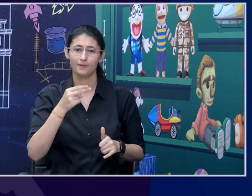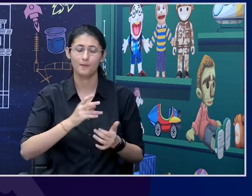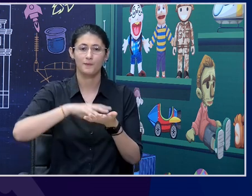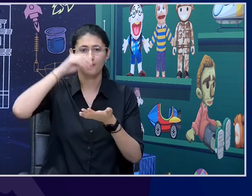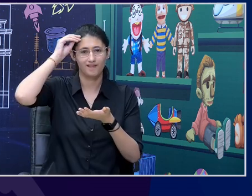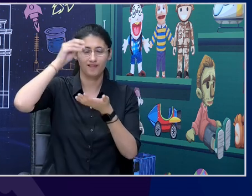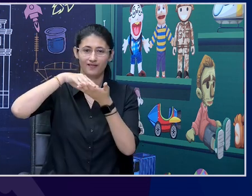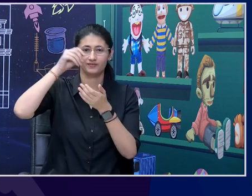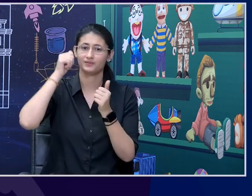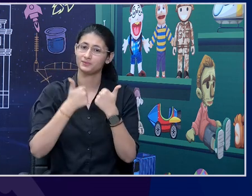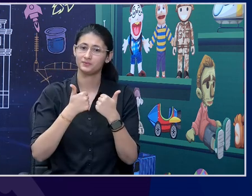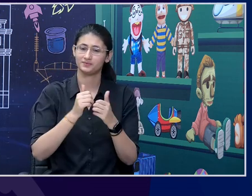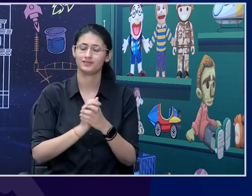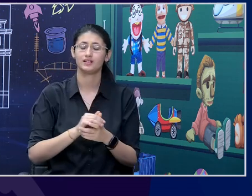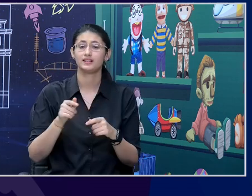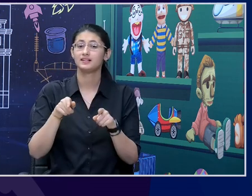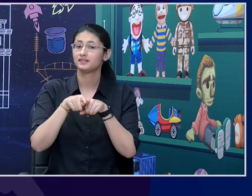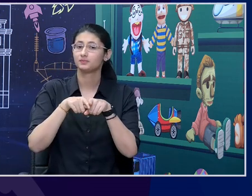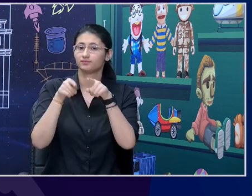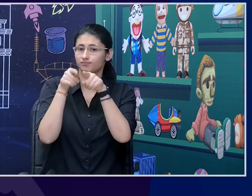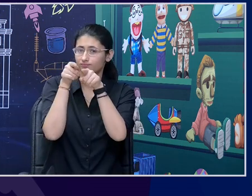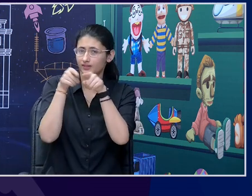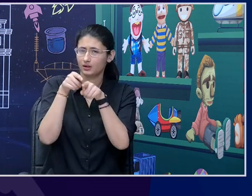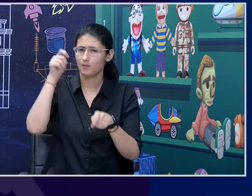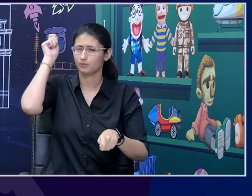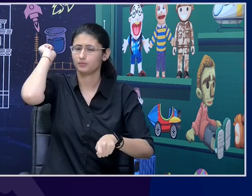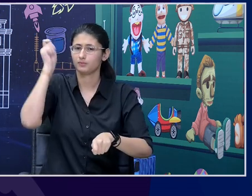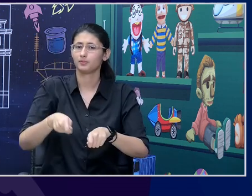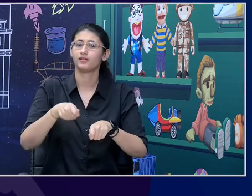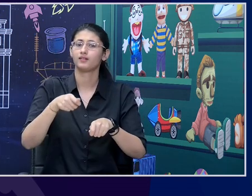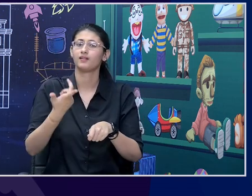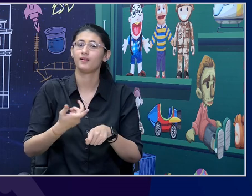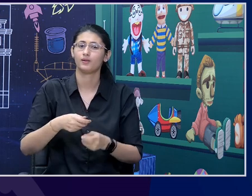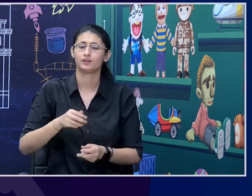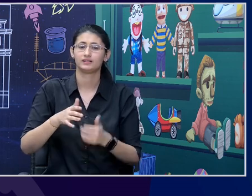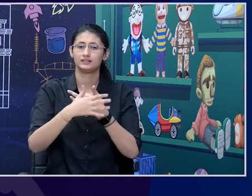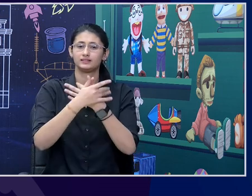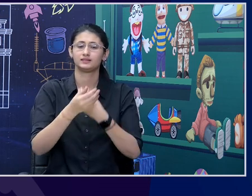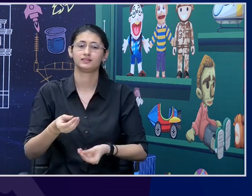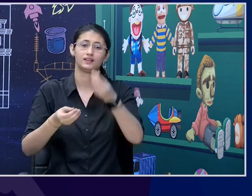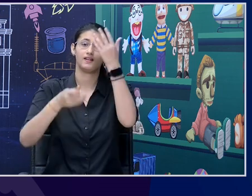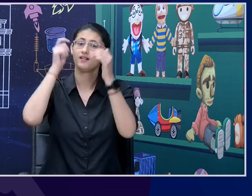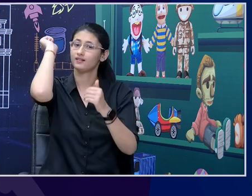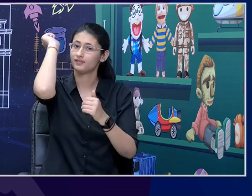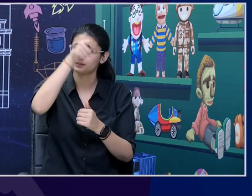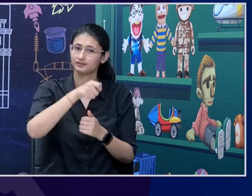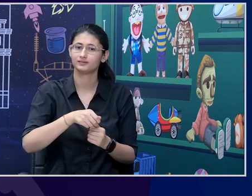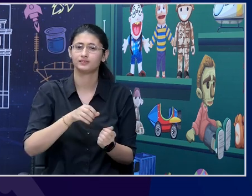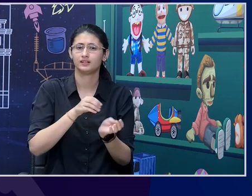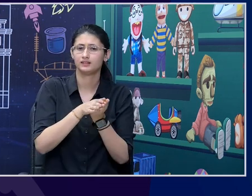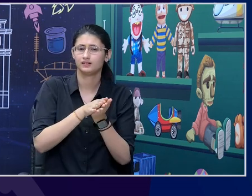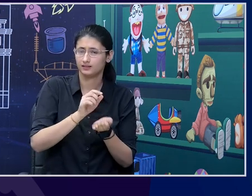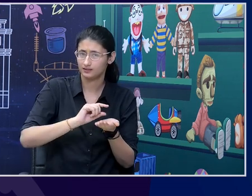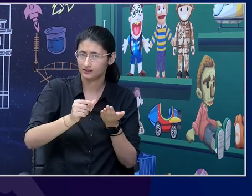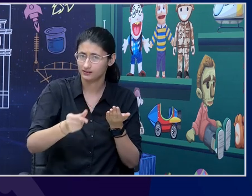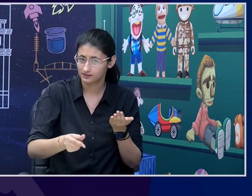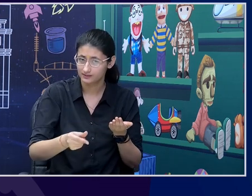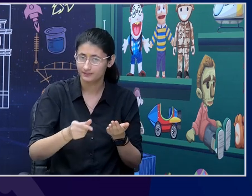गिल्ली डंडा और बल्ला पास लूडो सांप सीधी